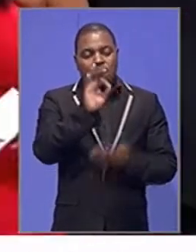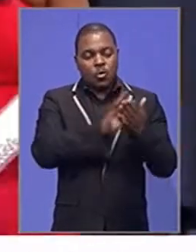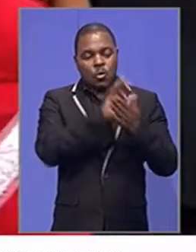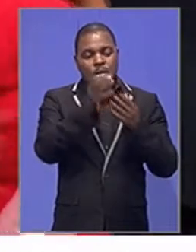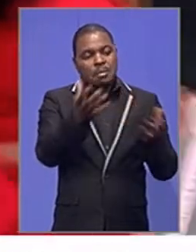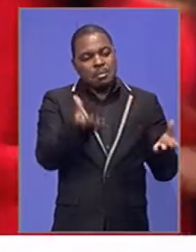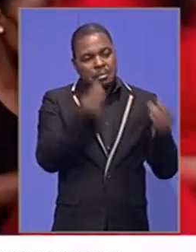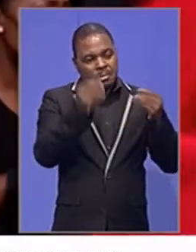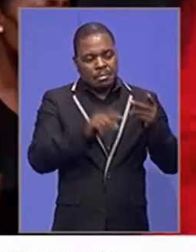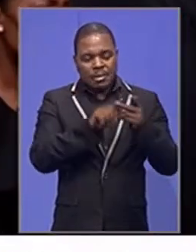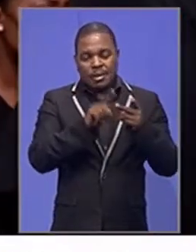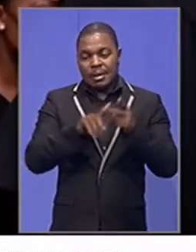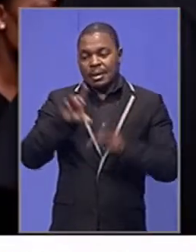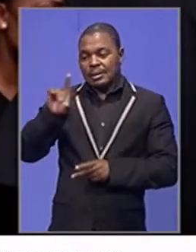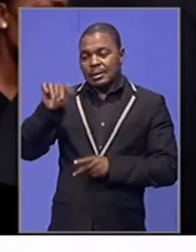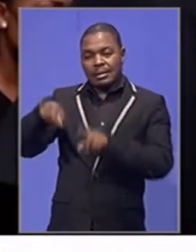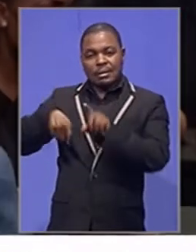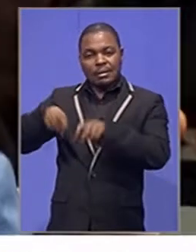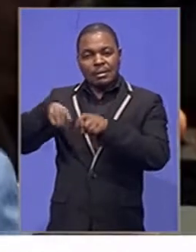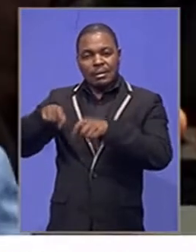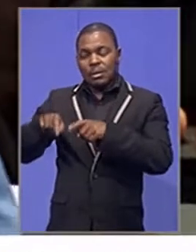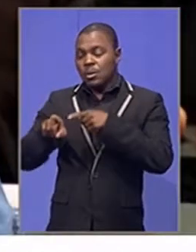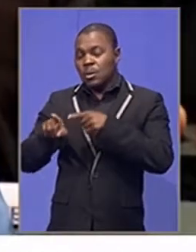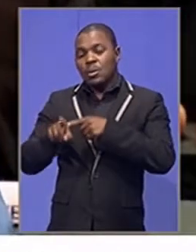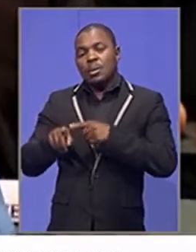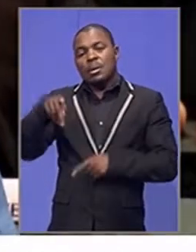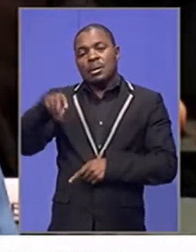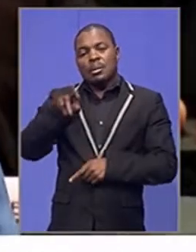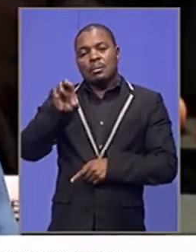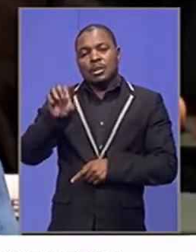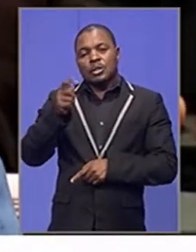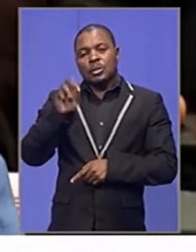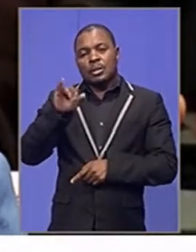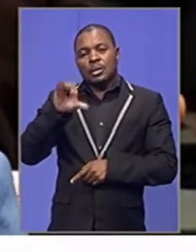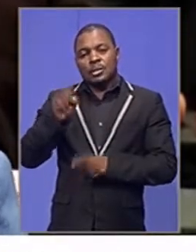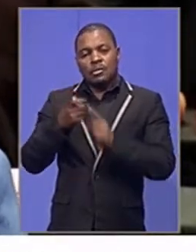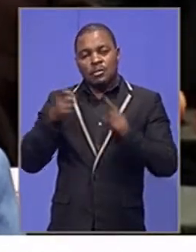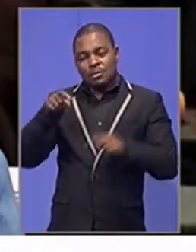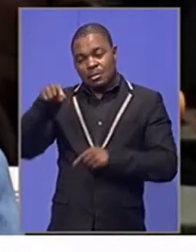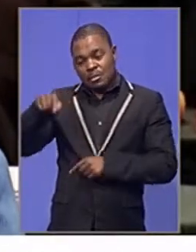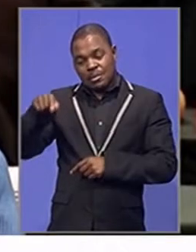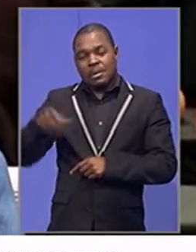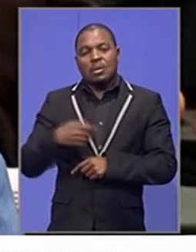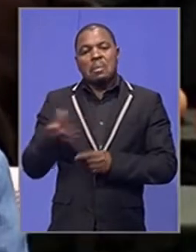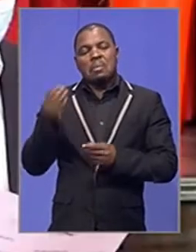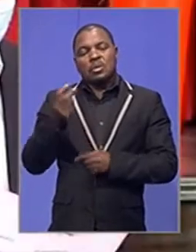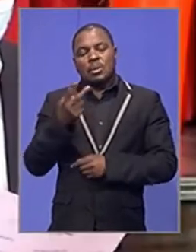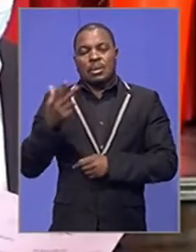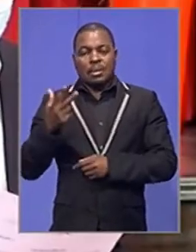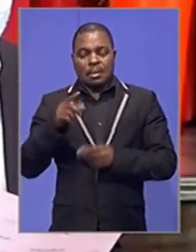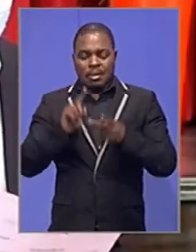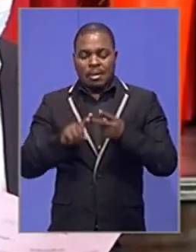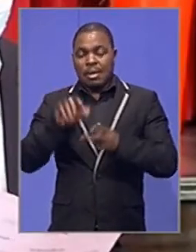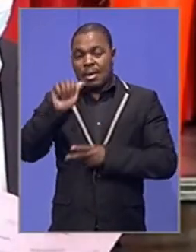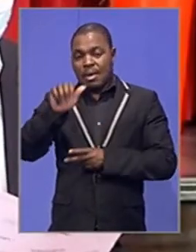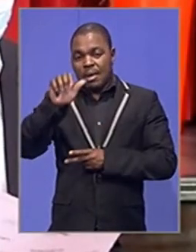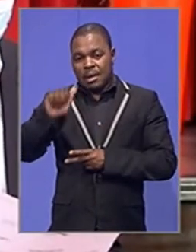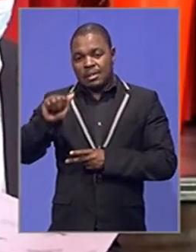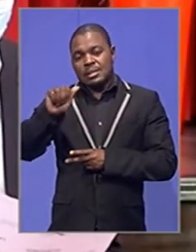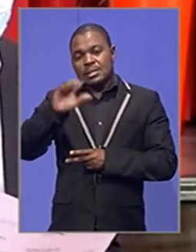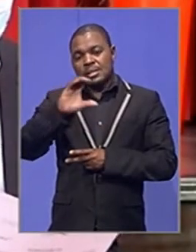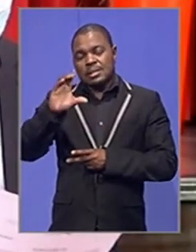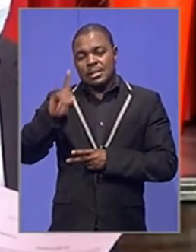ntlhopheng mmogo nae wa DA Johan Pretorius a bone divoutu di le 29 mme Papi Mokwena wa AASD